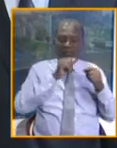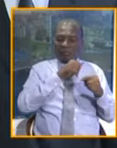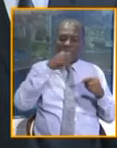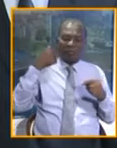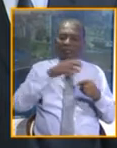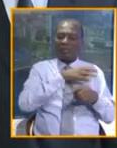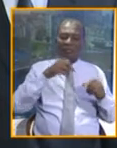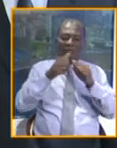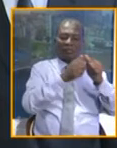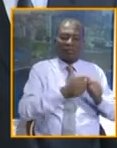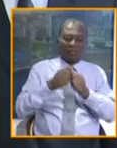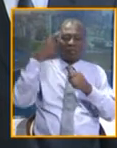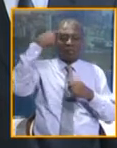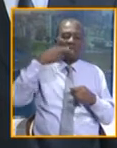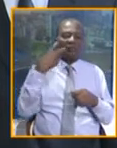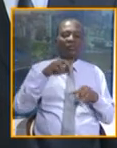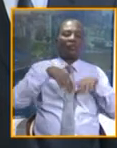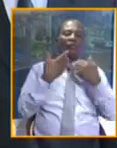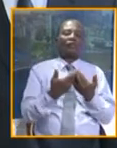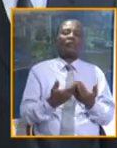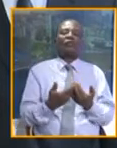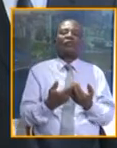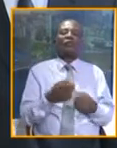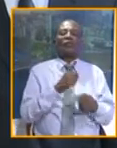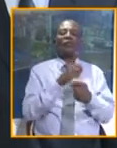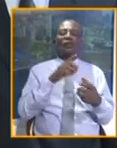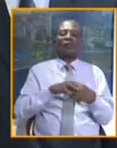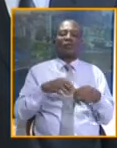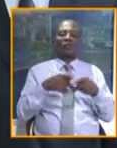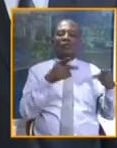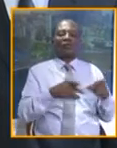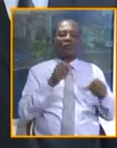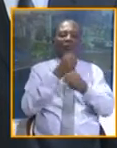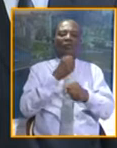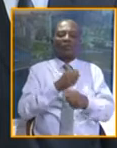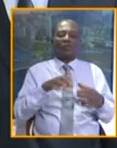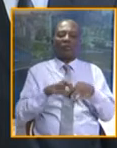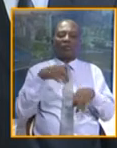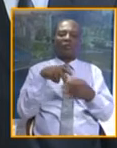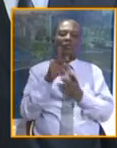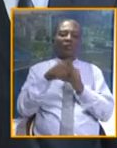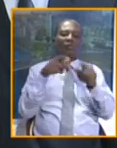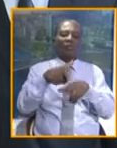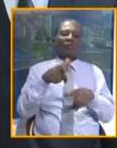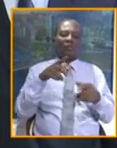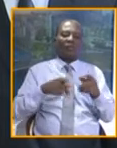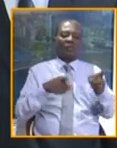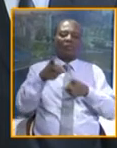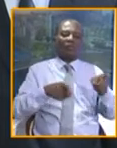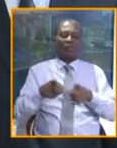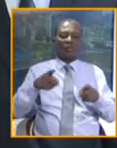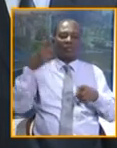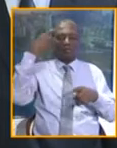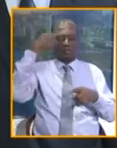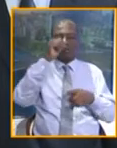surtout ensemble pour voir comment aborder la mise en œuvre de ce programme-là dirigé à l'attention